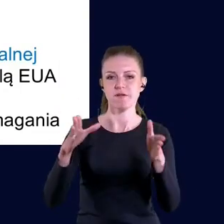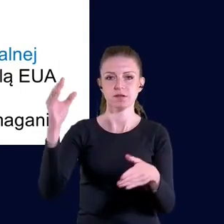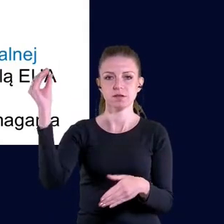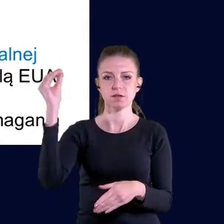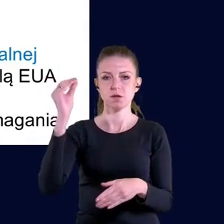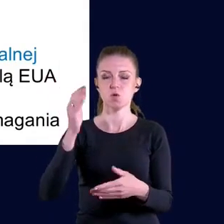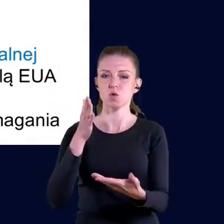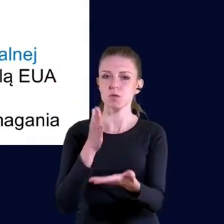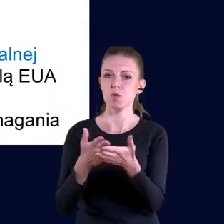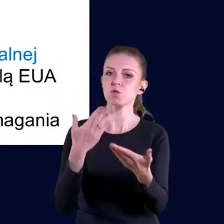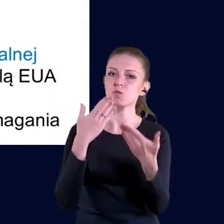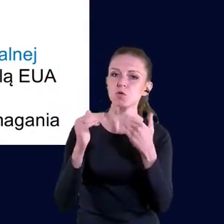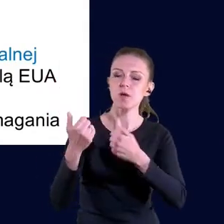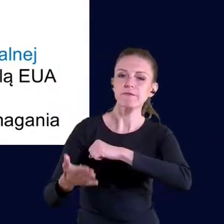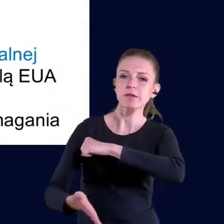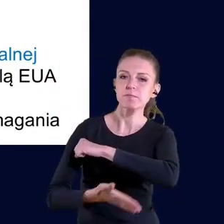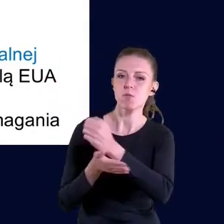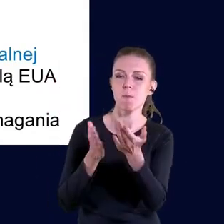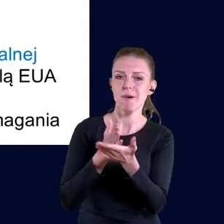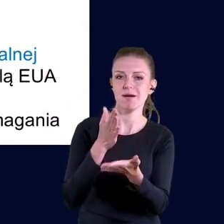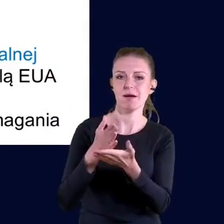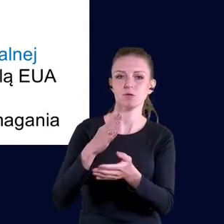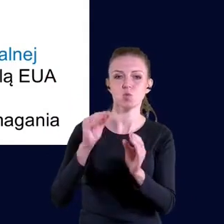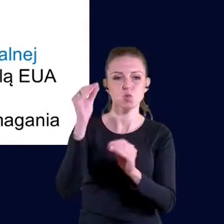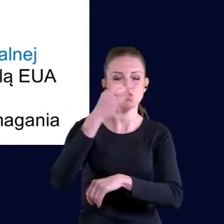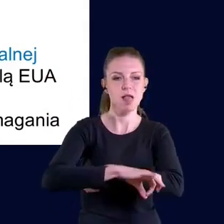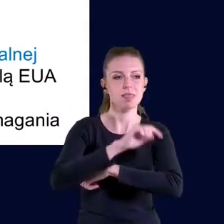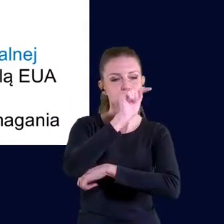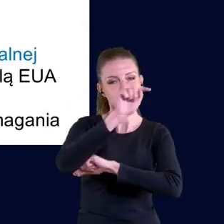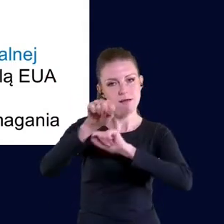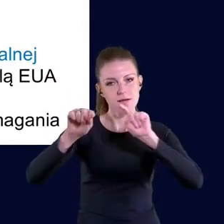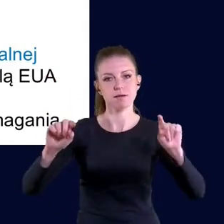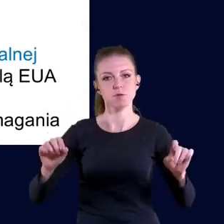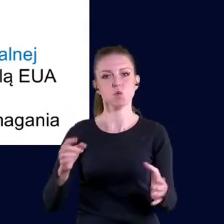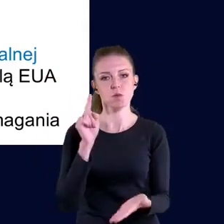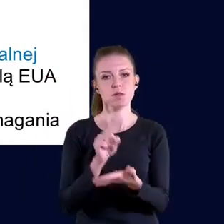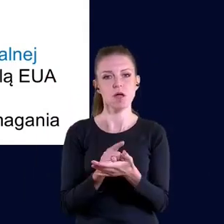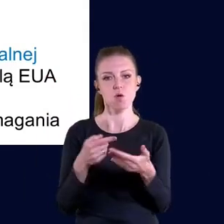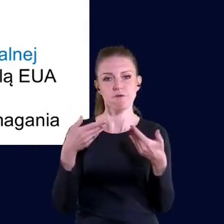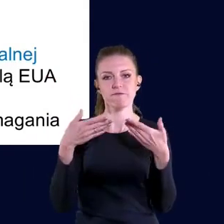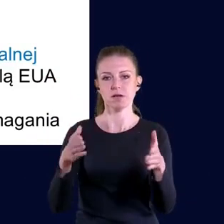wspomagania uczelni na tej drodze następny slajd poproszę